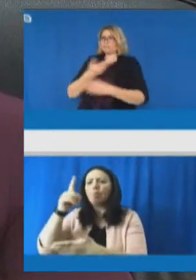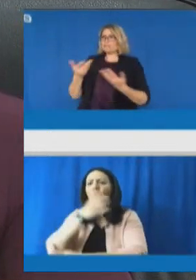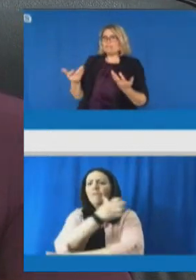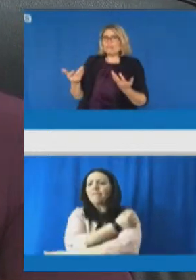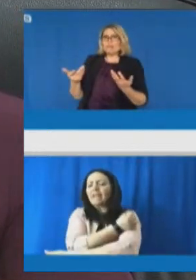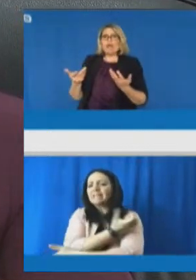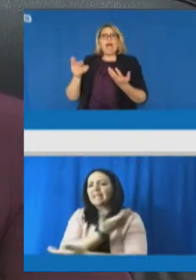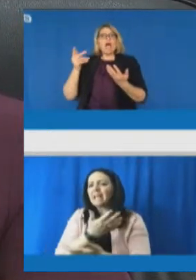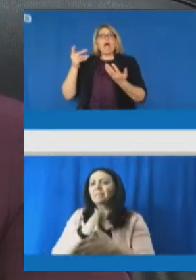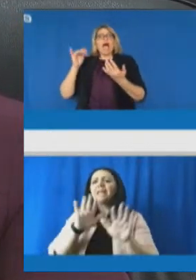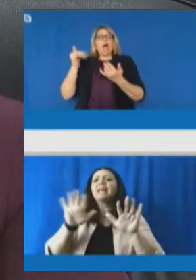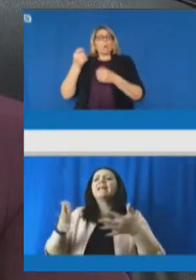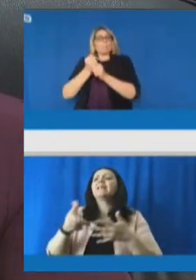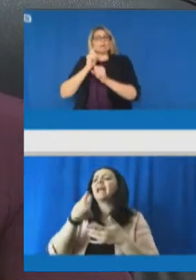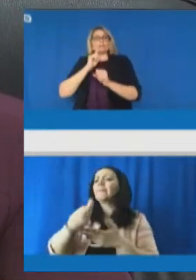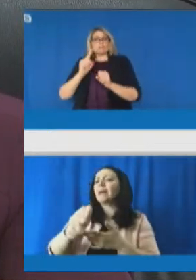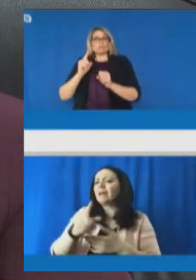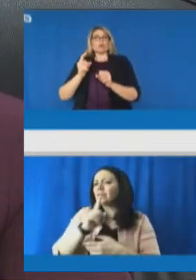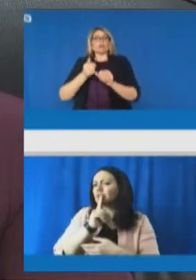âges des gens qui demeurent là.